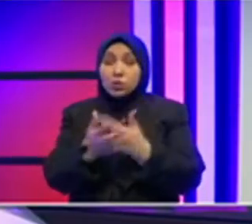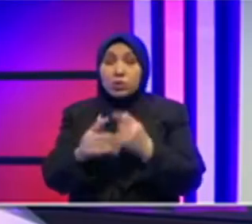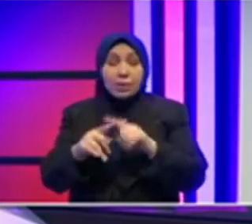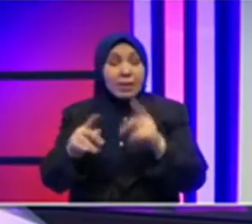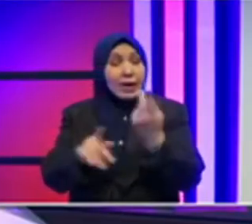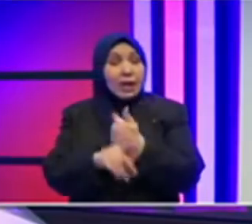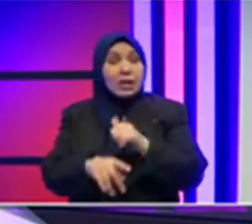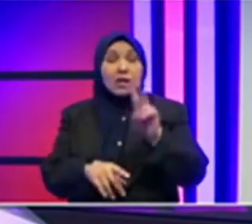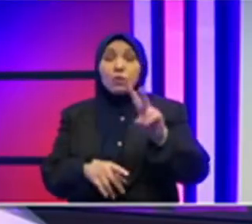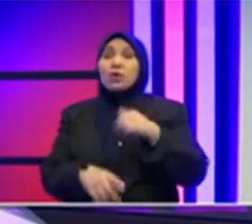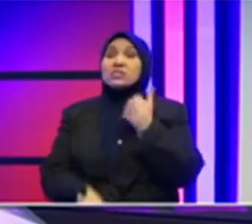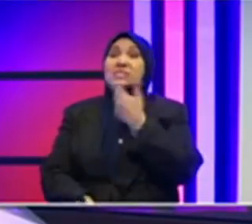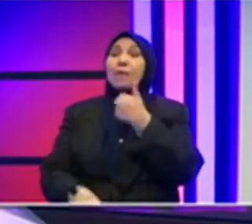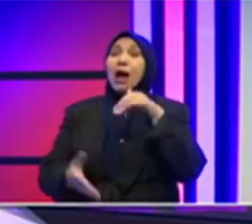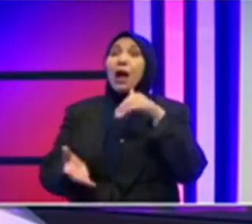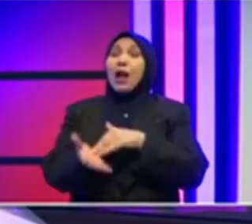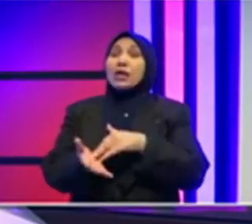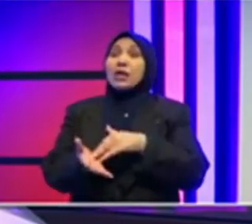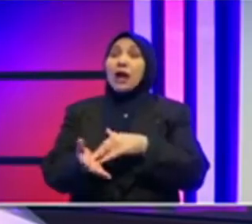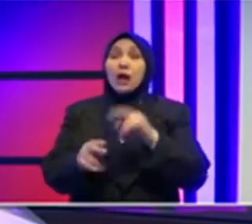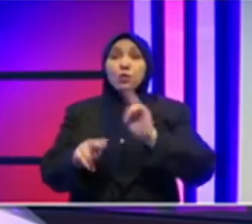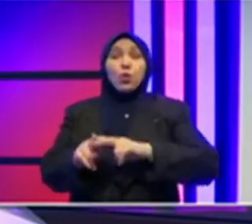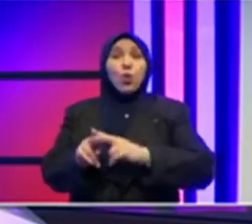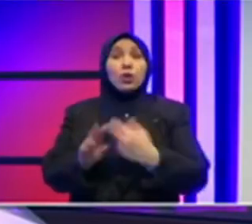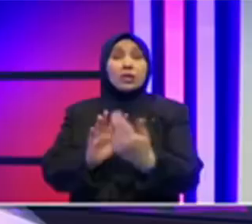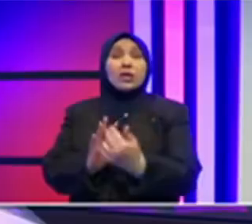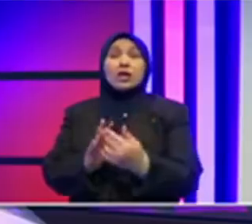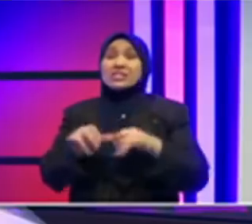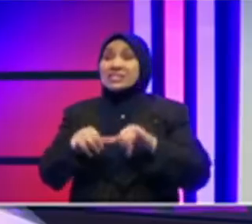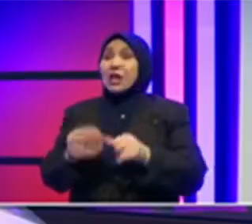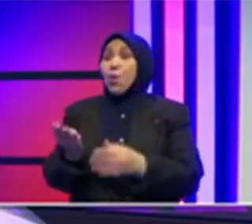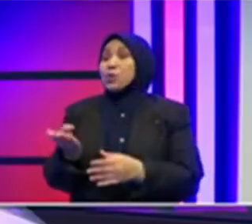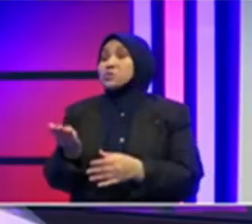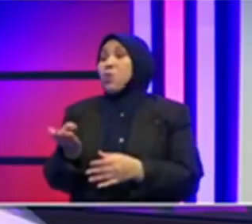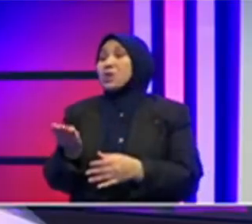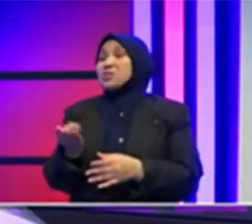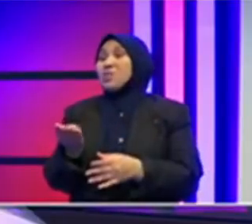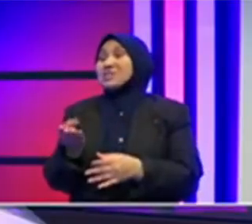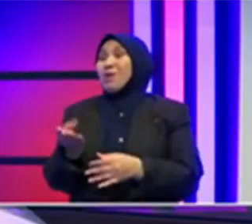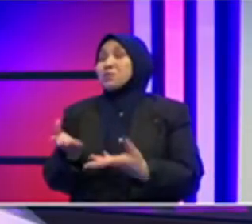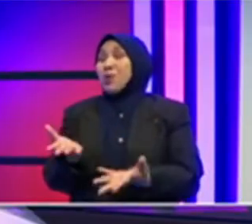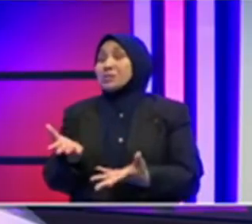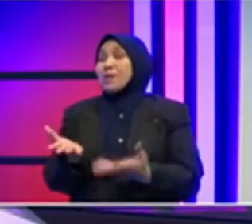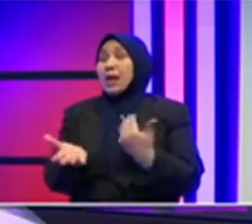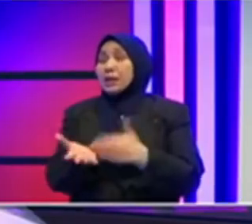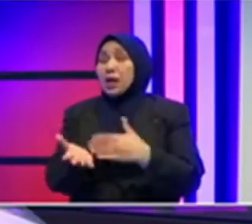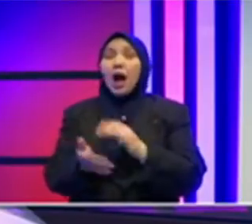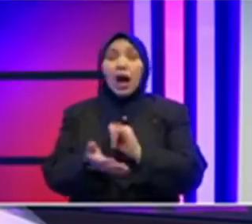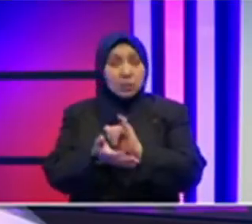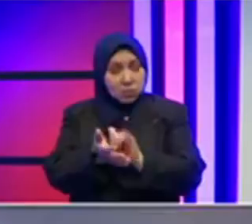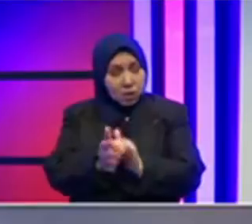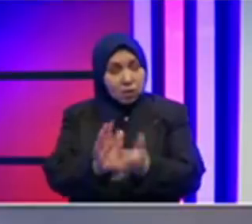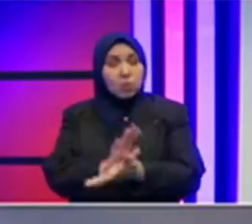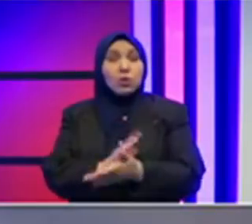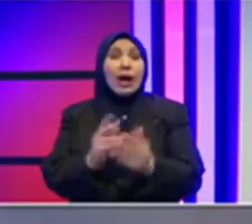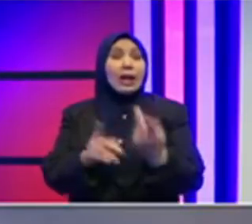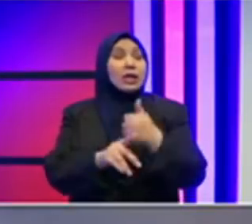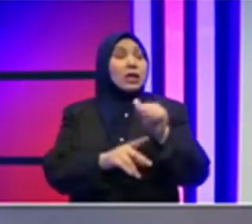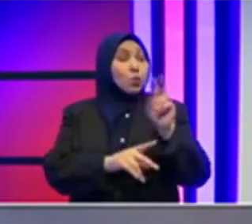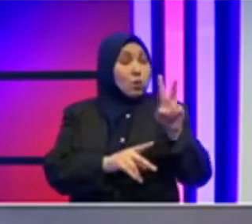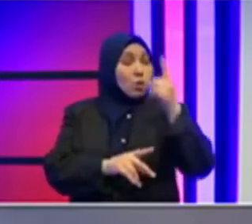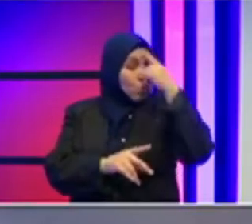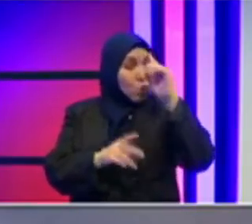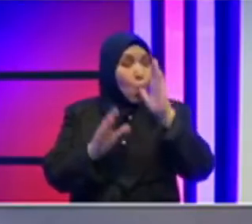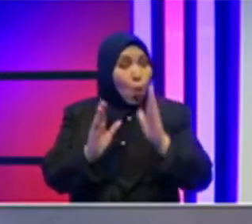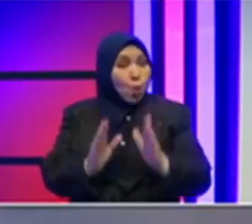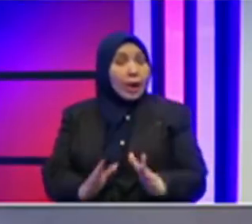kedua, siapa lagi tu duduk depan TV masih main WhatsApp, offset lagi tu? Contohnya lah, kan. Kalau dah kali kedua, bagi orang